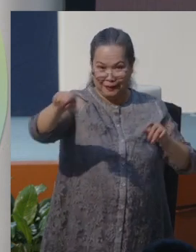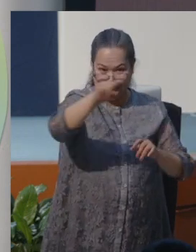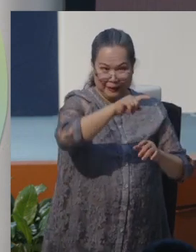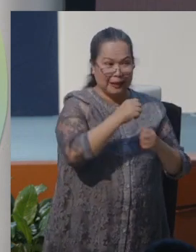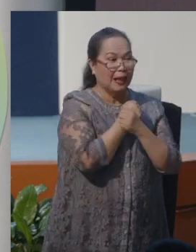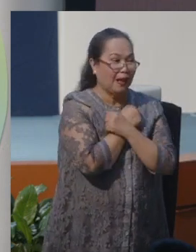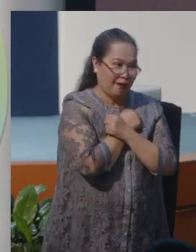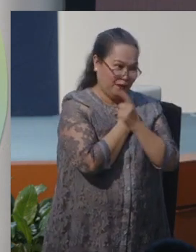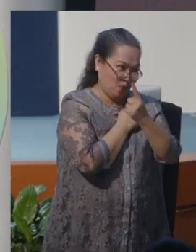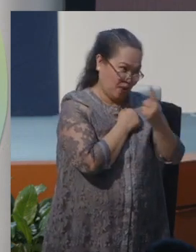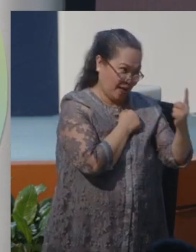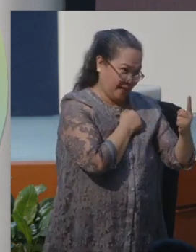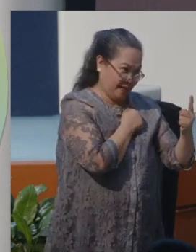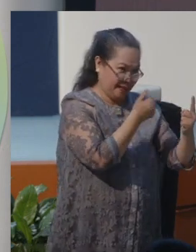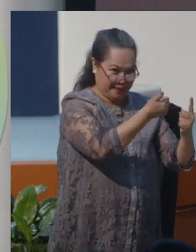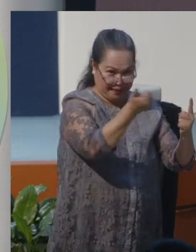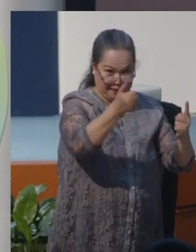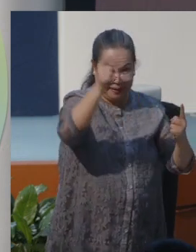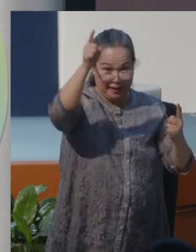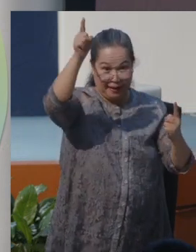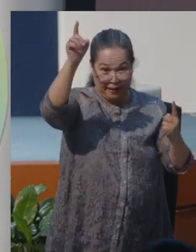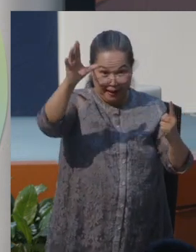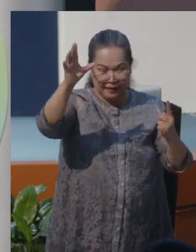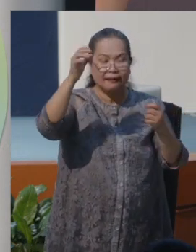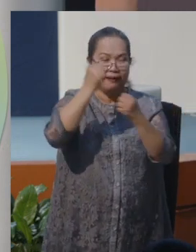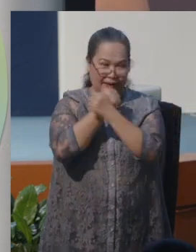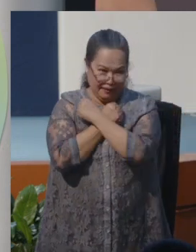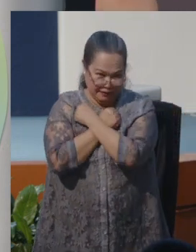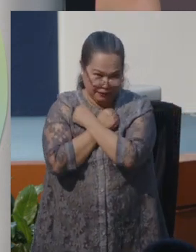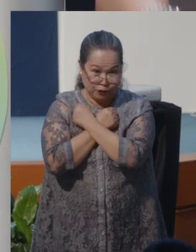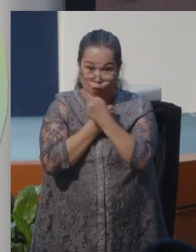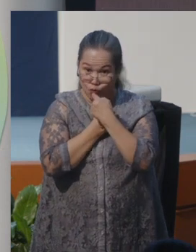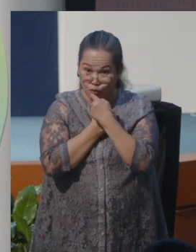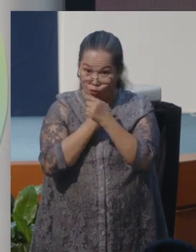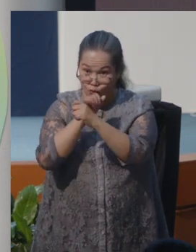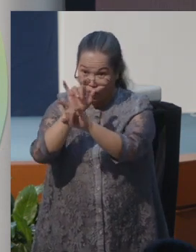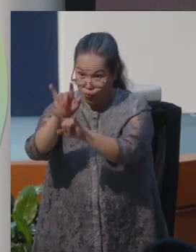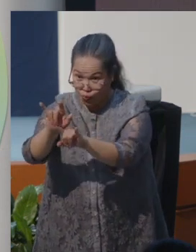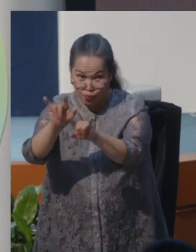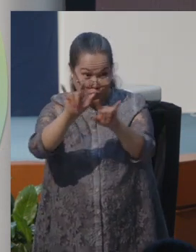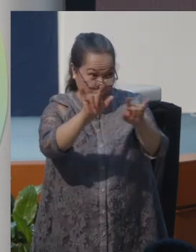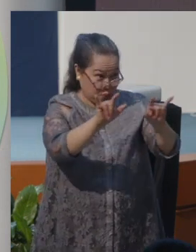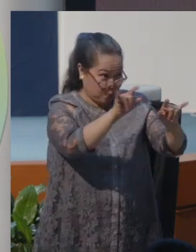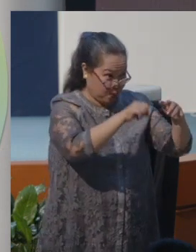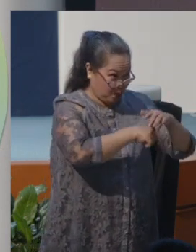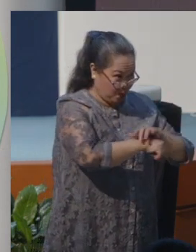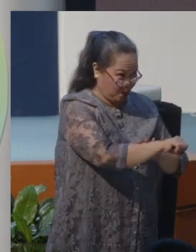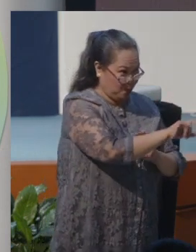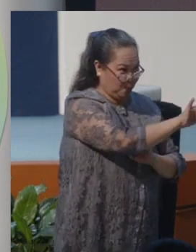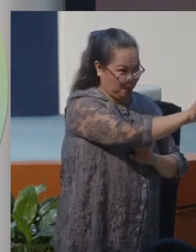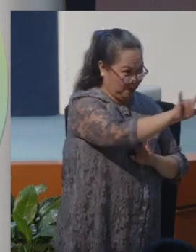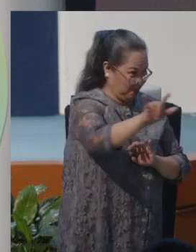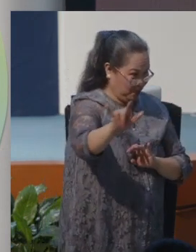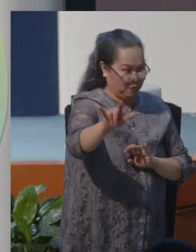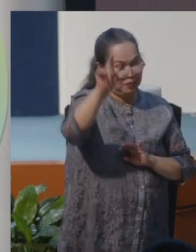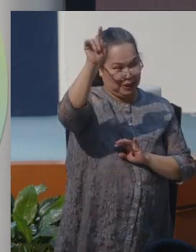one another, for love is from God, and whoever loves has been born of God and knows